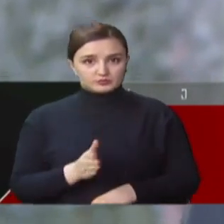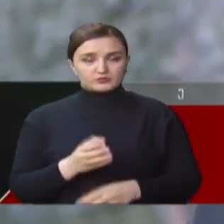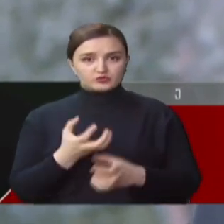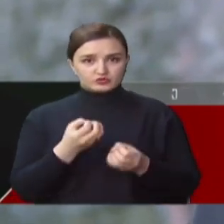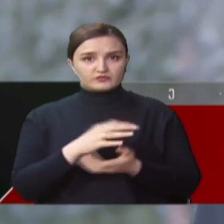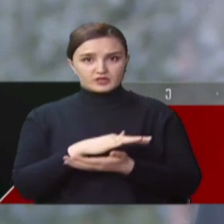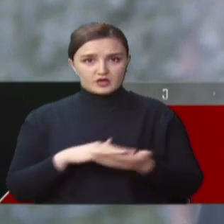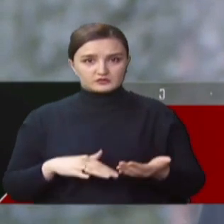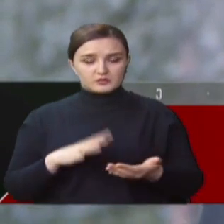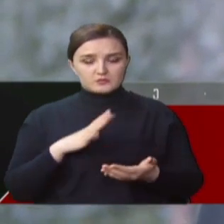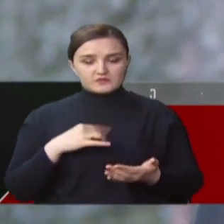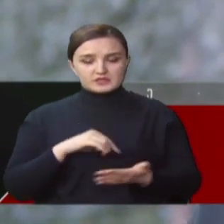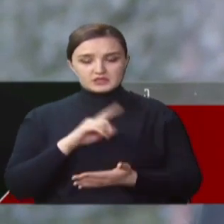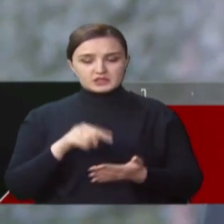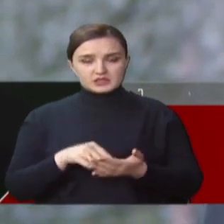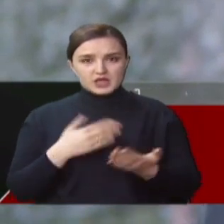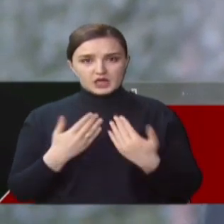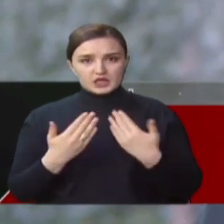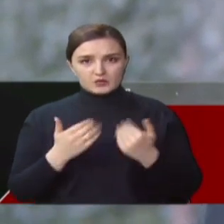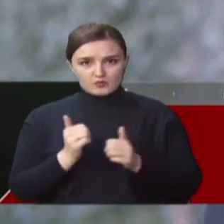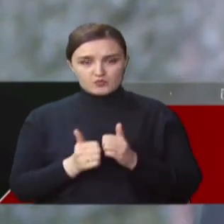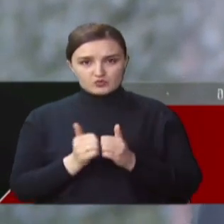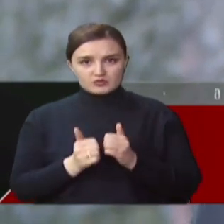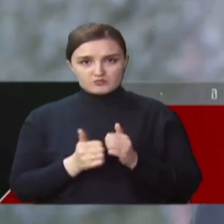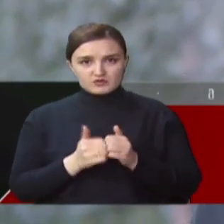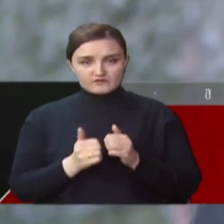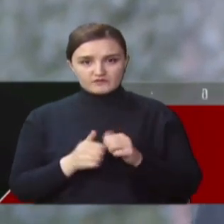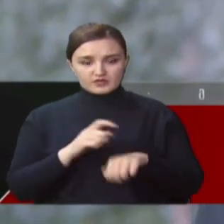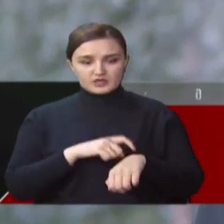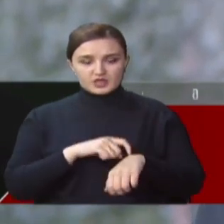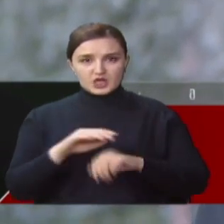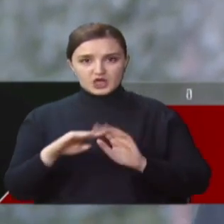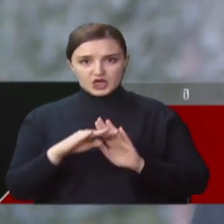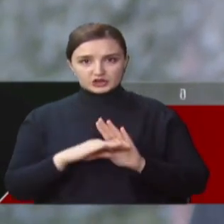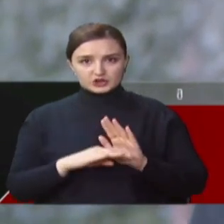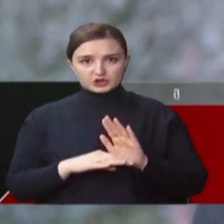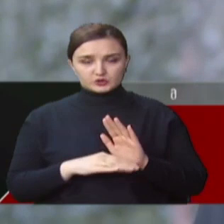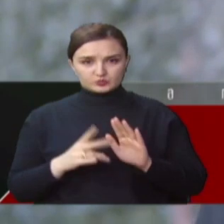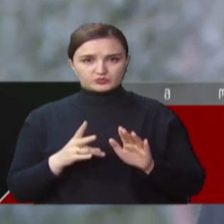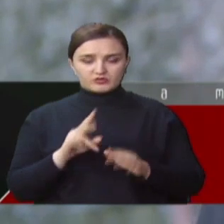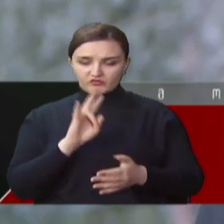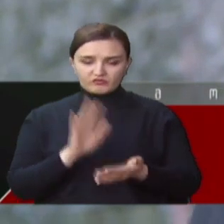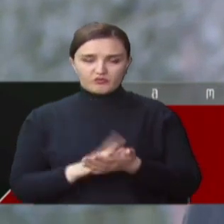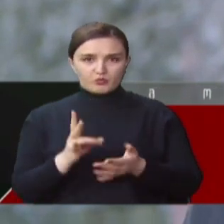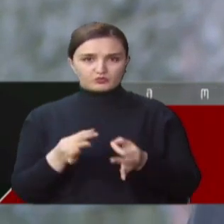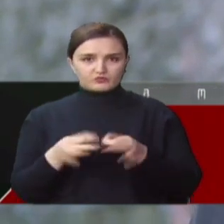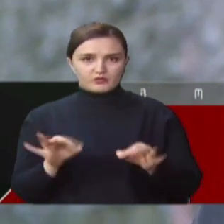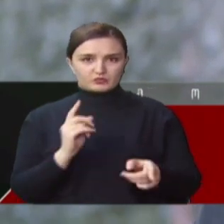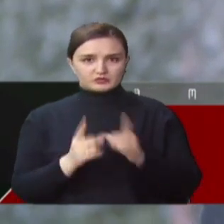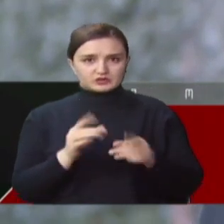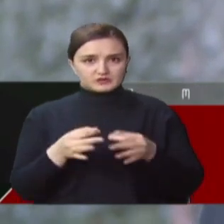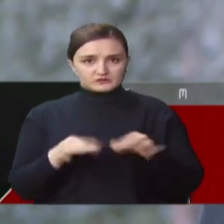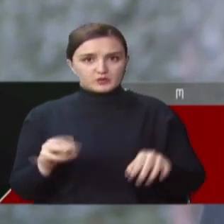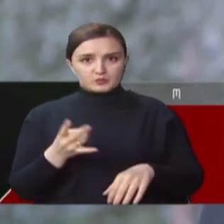მხრიდან აყენებული იყო საკითხი, რომ მუდმივ რეჟიმში კონდეთ მოქალაქეებს თავისუფლად გადაადგილების საშუალება, თუმცა